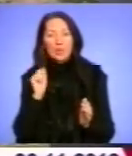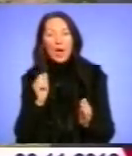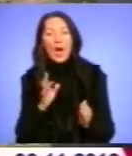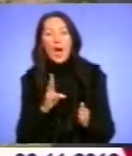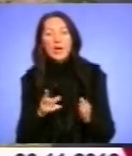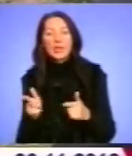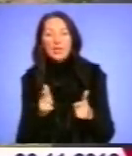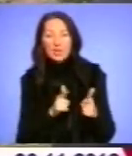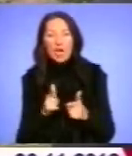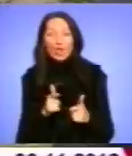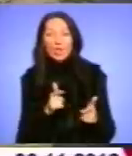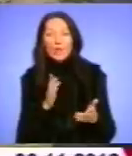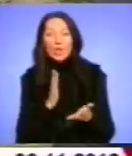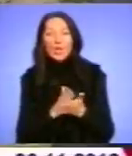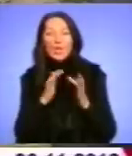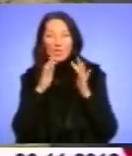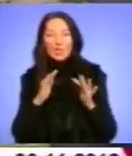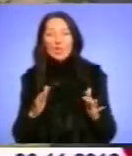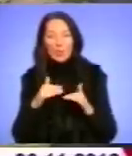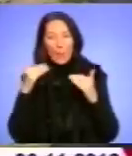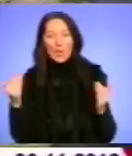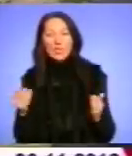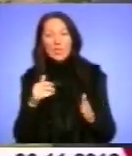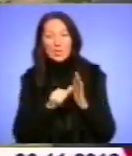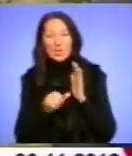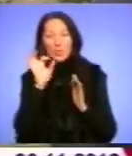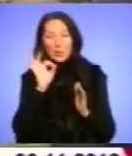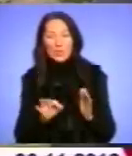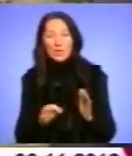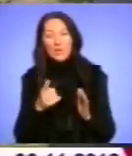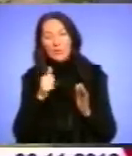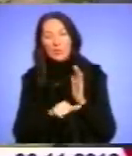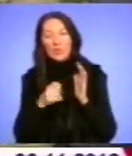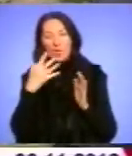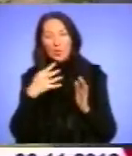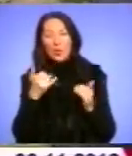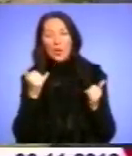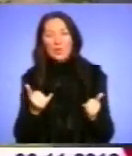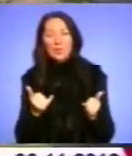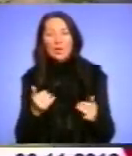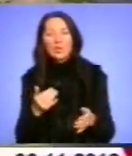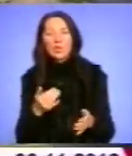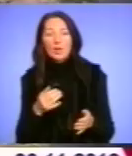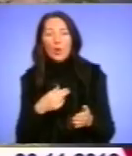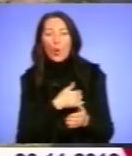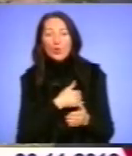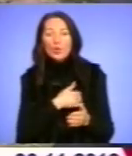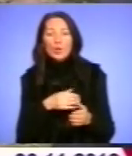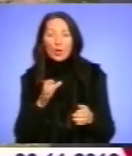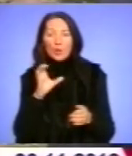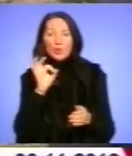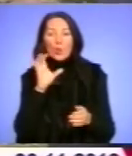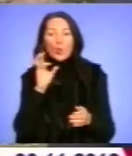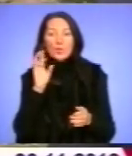заготівлі йде ялина десь процентів 60 на 40, але зараз також попит. І вже пішов на сосну, тому що